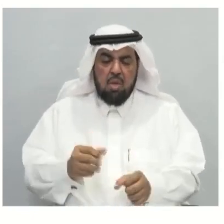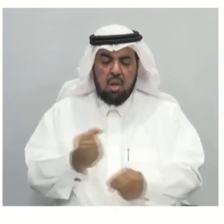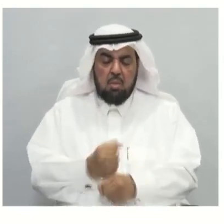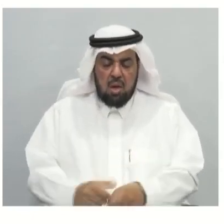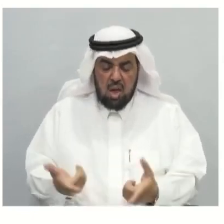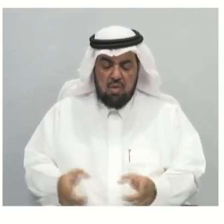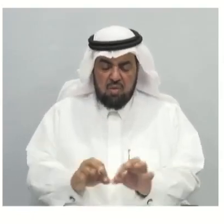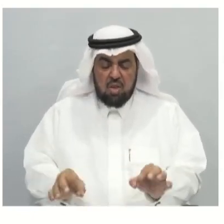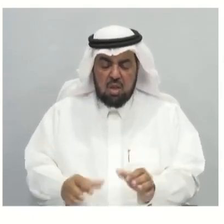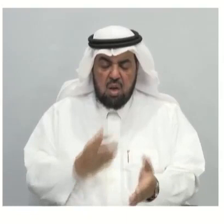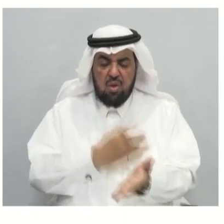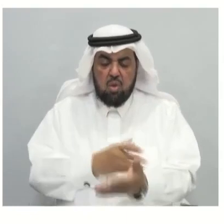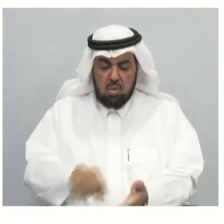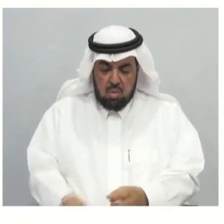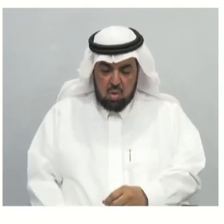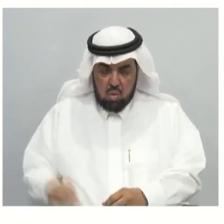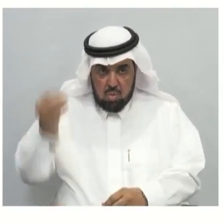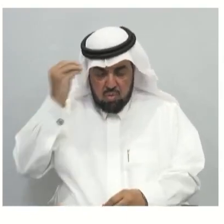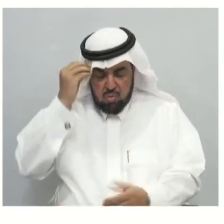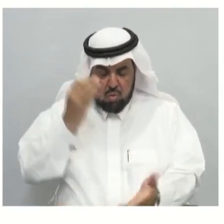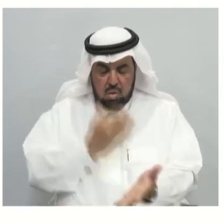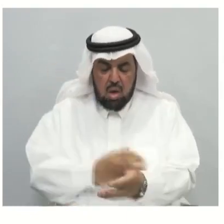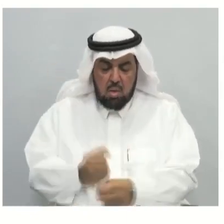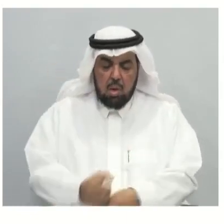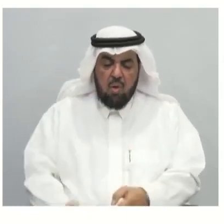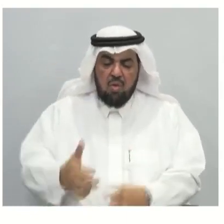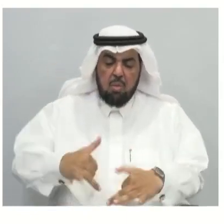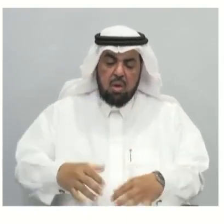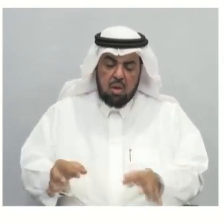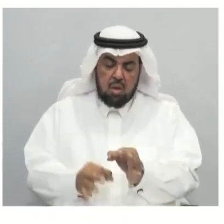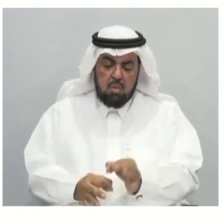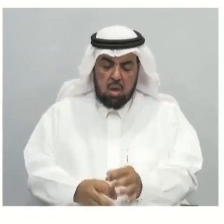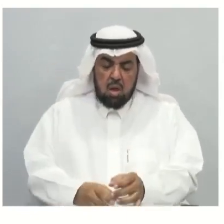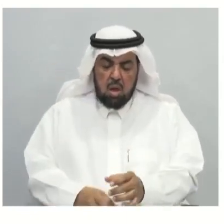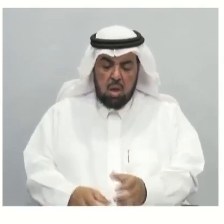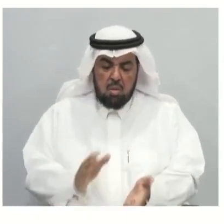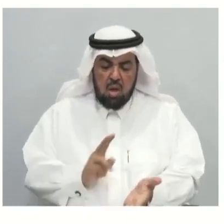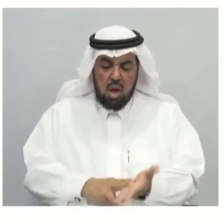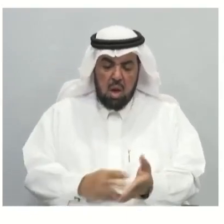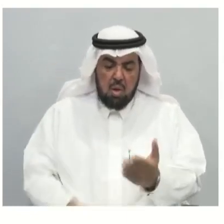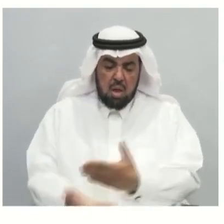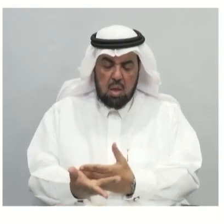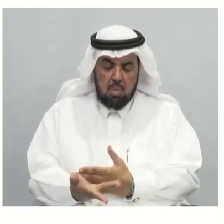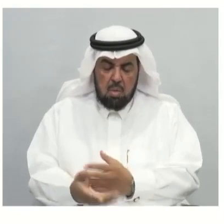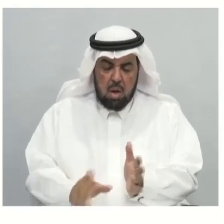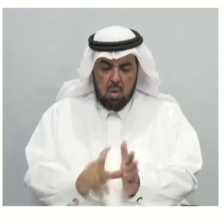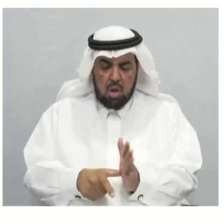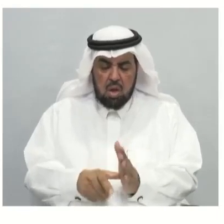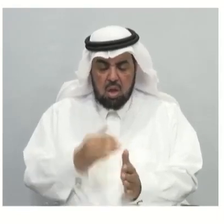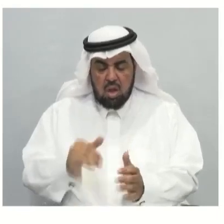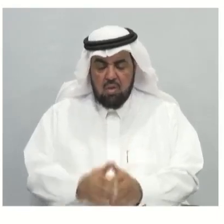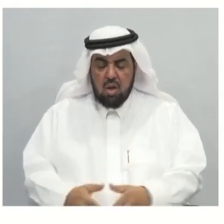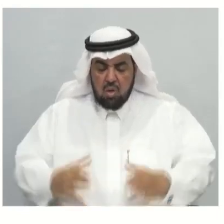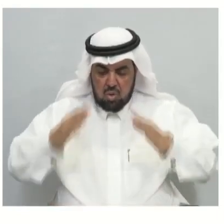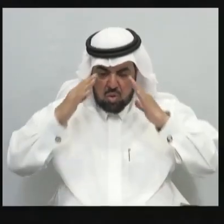كيفيه انشاء فاتوره بيع ومفهوم تقرير الاعمال وافضل ممارسات تصميم تقارير الاعمال الطباعه وتخطيط الصفحه